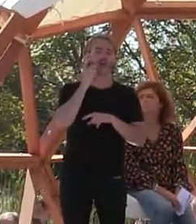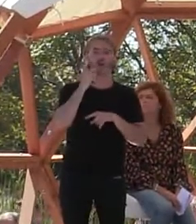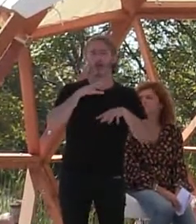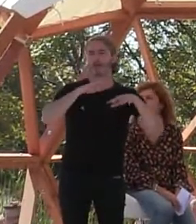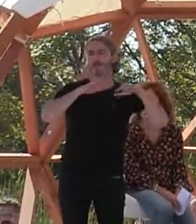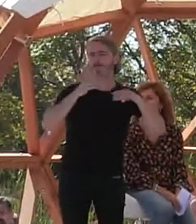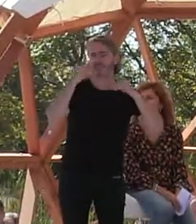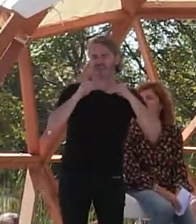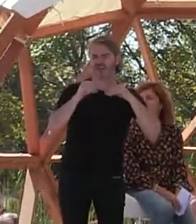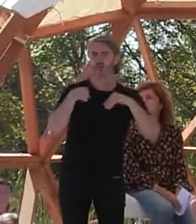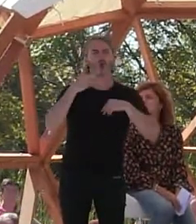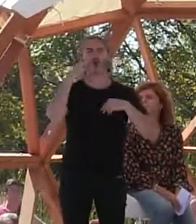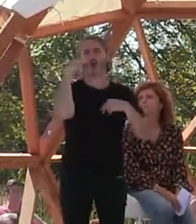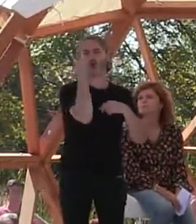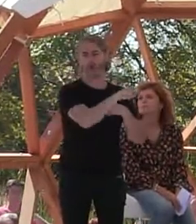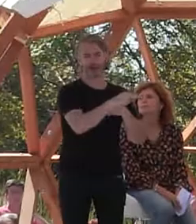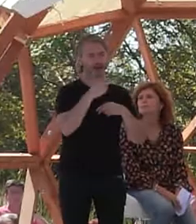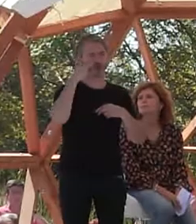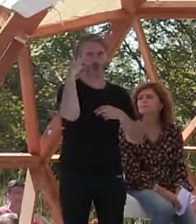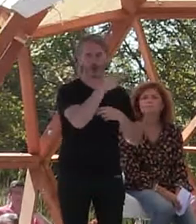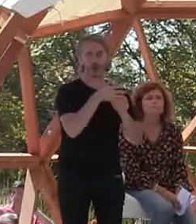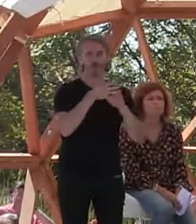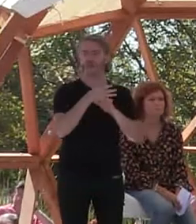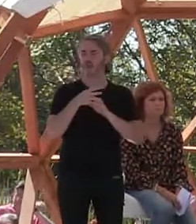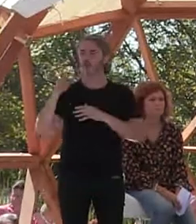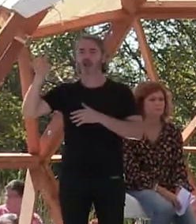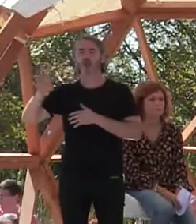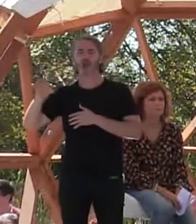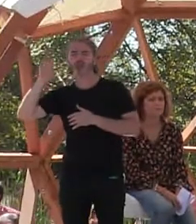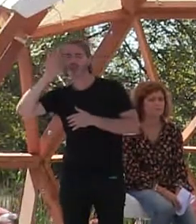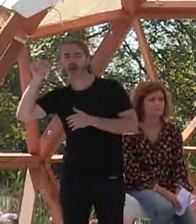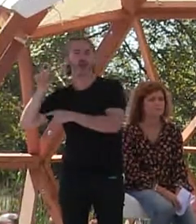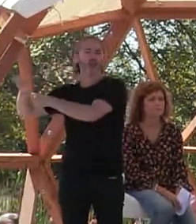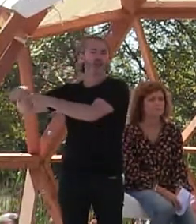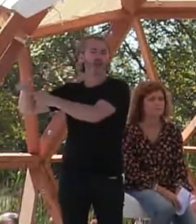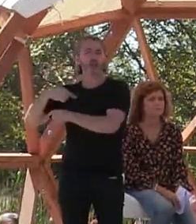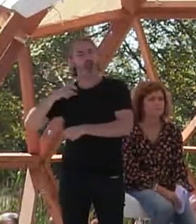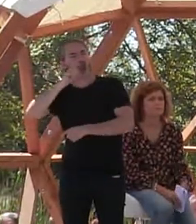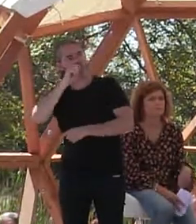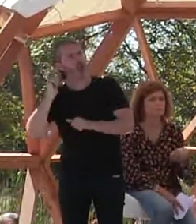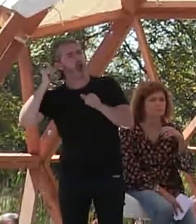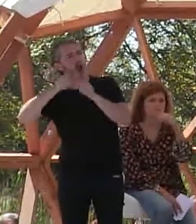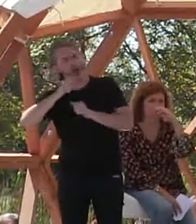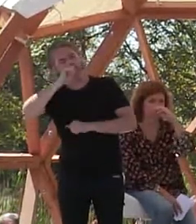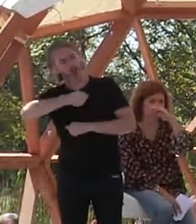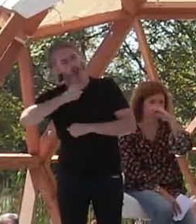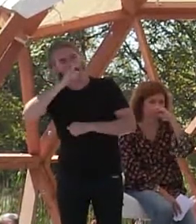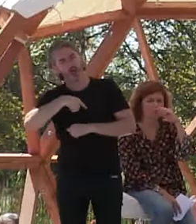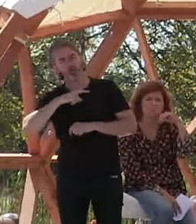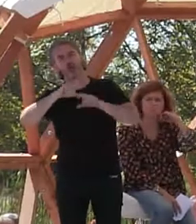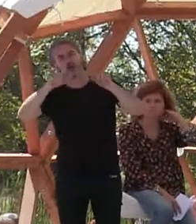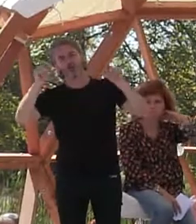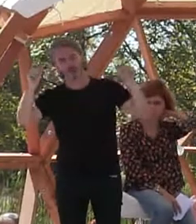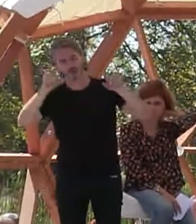covardia absoluta, no volent escoltar el poble de Catalunya que porta anys i anys manifestant-se de forma exemplar,